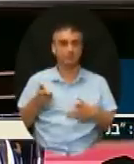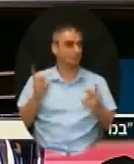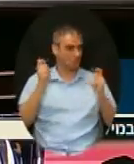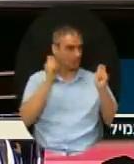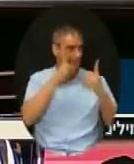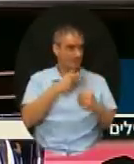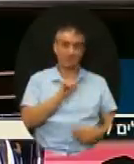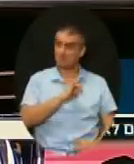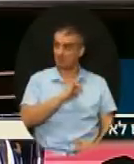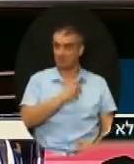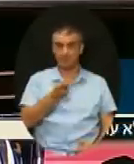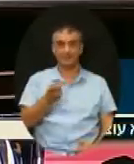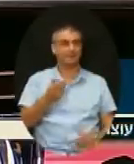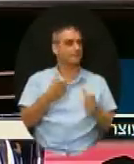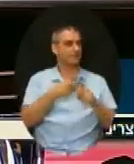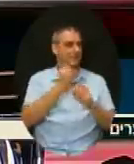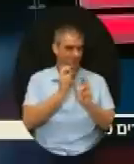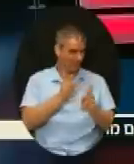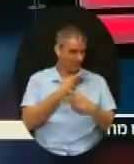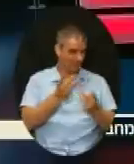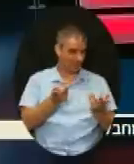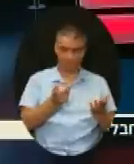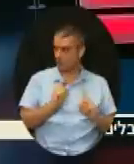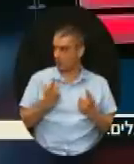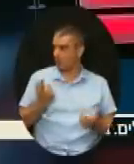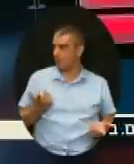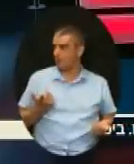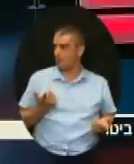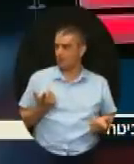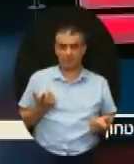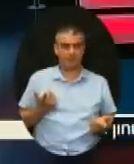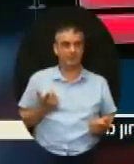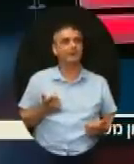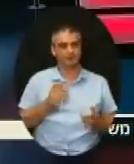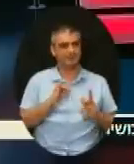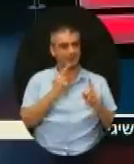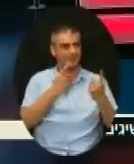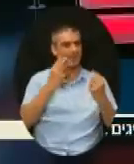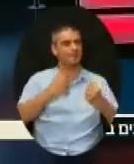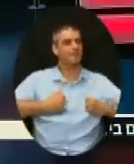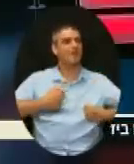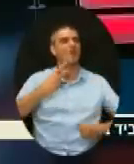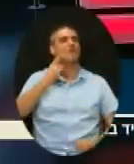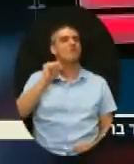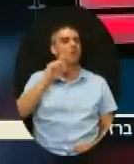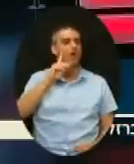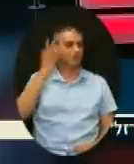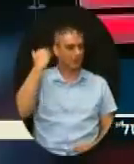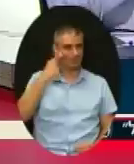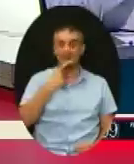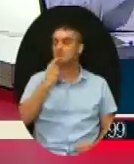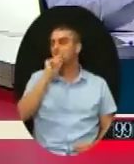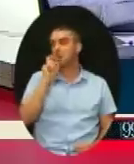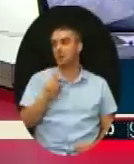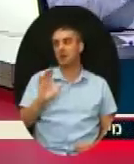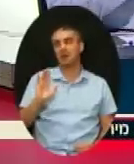אותך שמקליטים בישיבות סגורות. במפלגת העבודה זה לא יכול לקרות. אגב, זה לא קרה. עדיין. זה קרה עם פואד פעם אחת, שעוד פואד היה... יכול